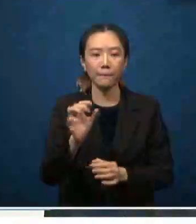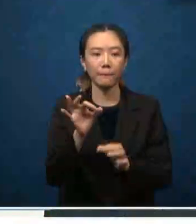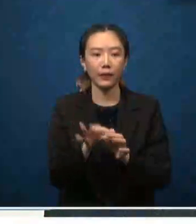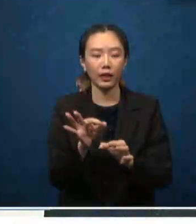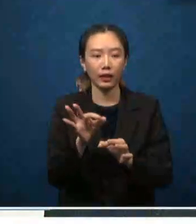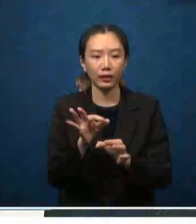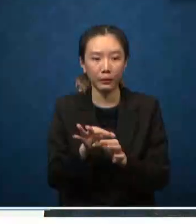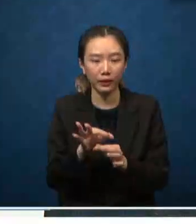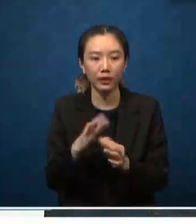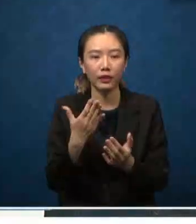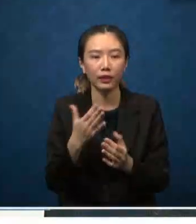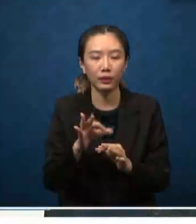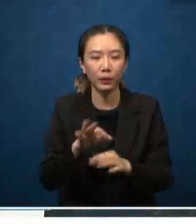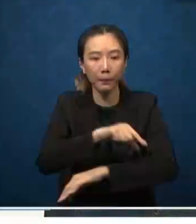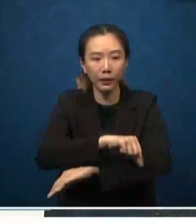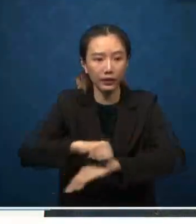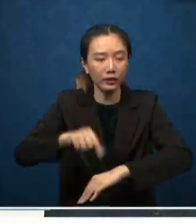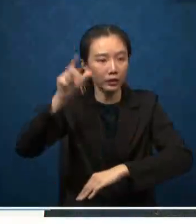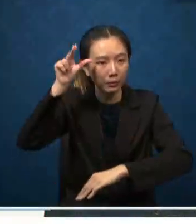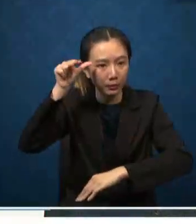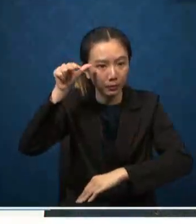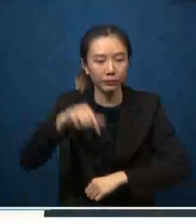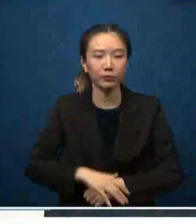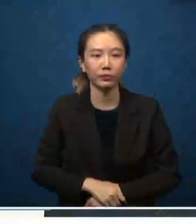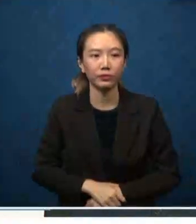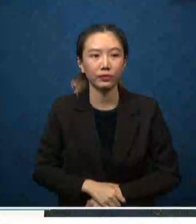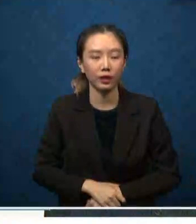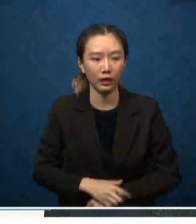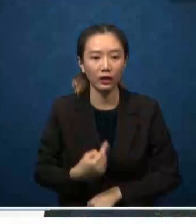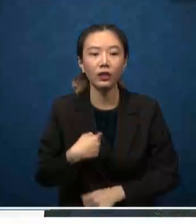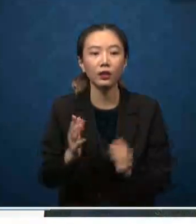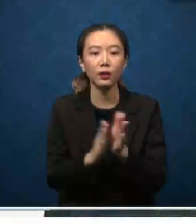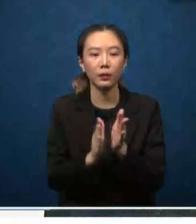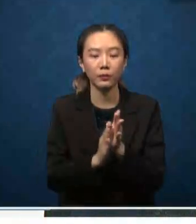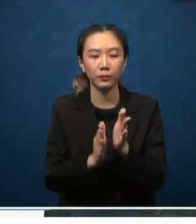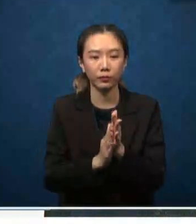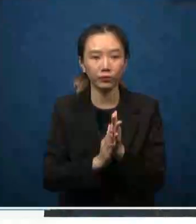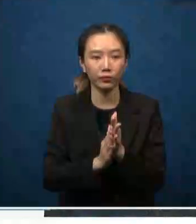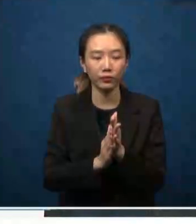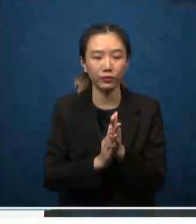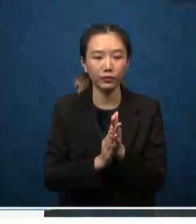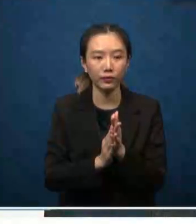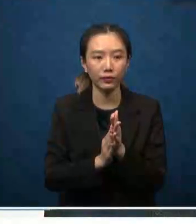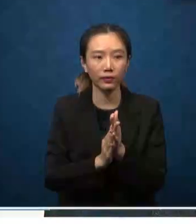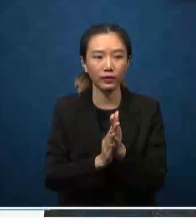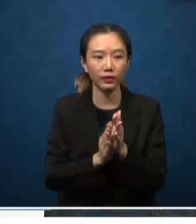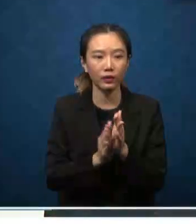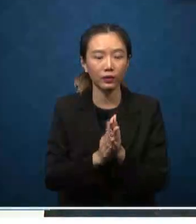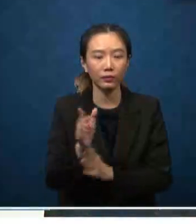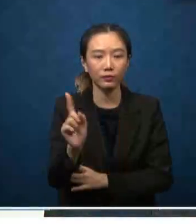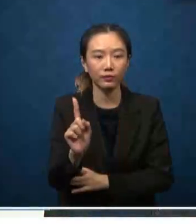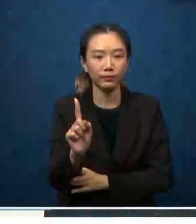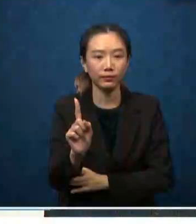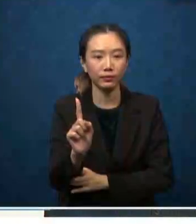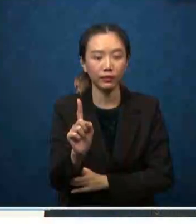าเนี่ยเป็นเรื่องที่ต้องขอชื่นชมฮะที่ได้